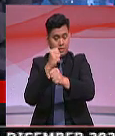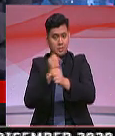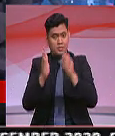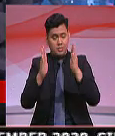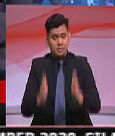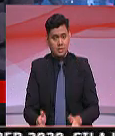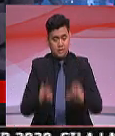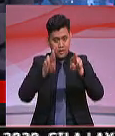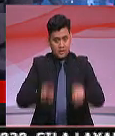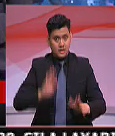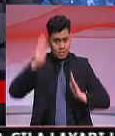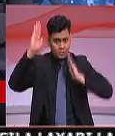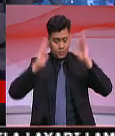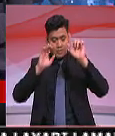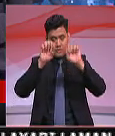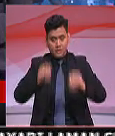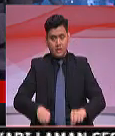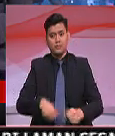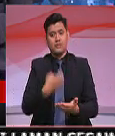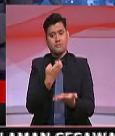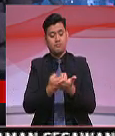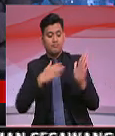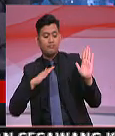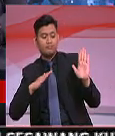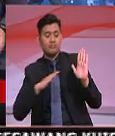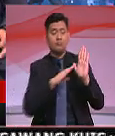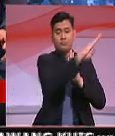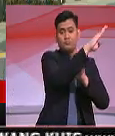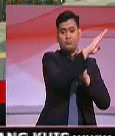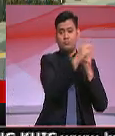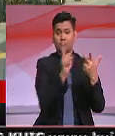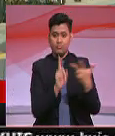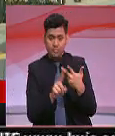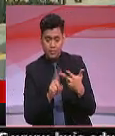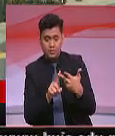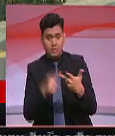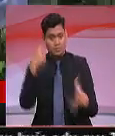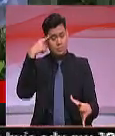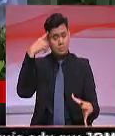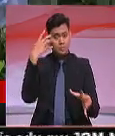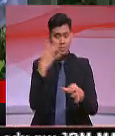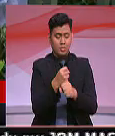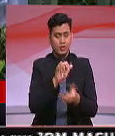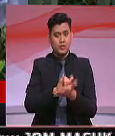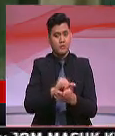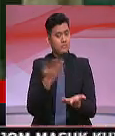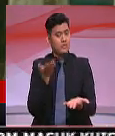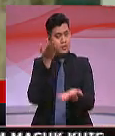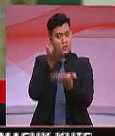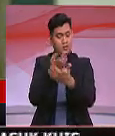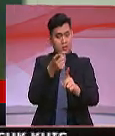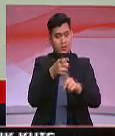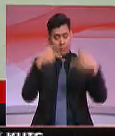sekaligus membantu merancakkan kembali ekonomi negara. Ya, pandangan itu disuarakan Presiden Universiti Islam Antara Bangsa